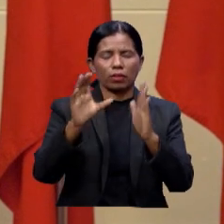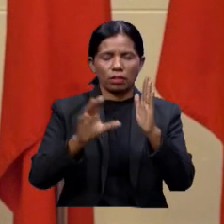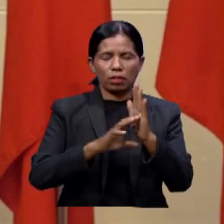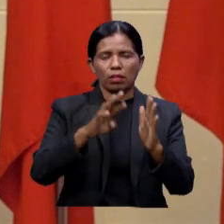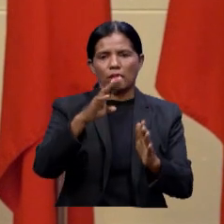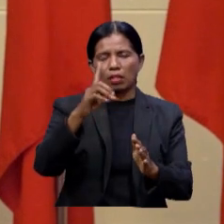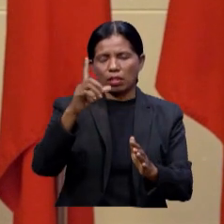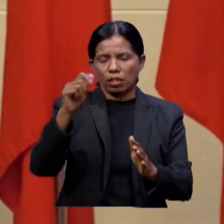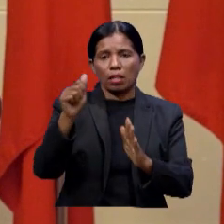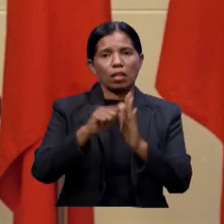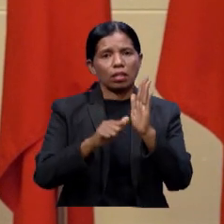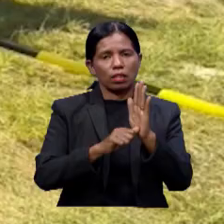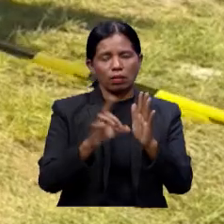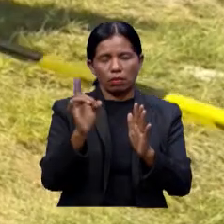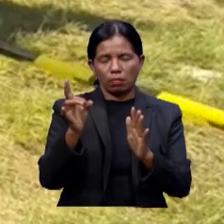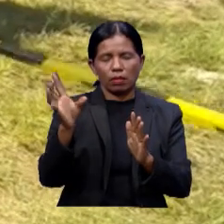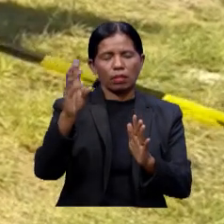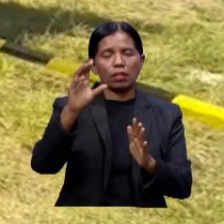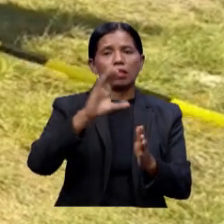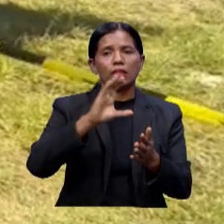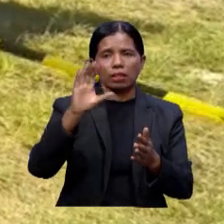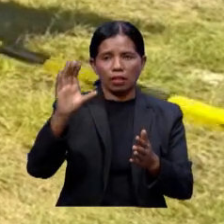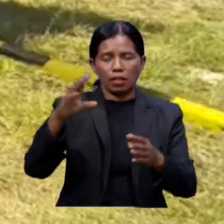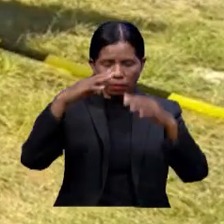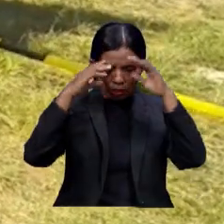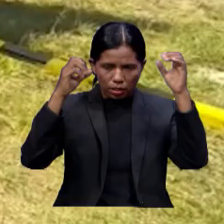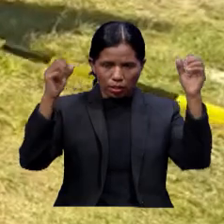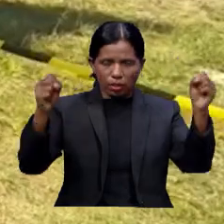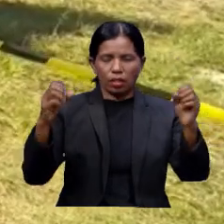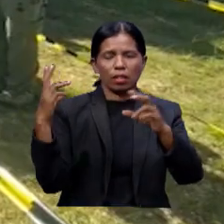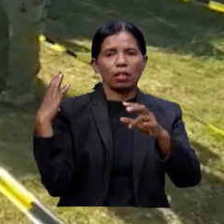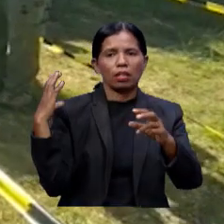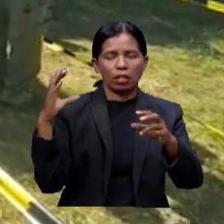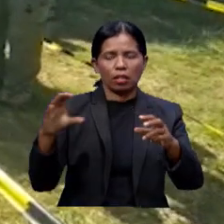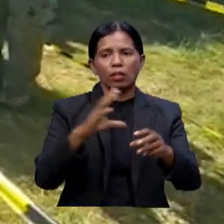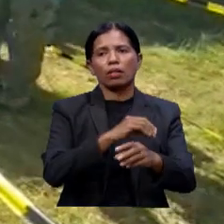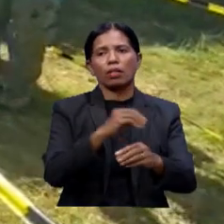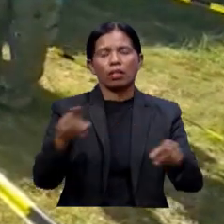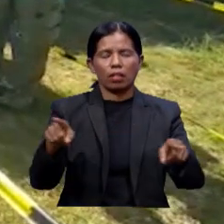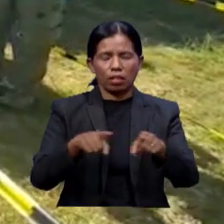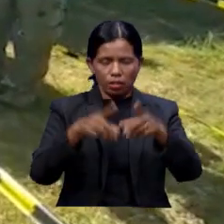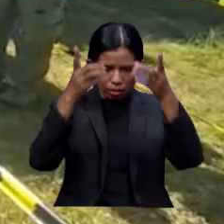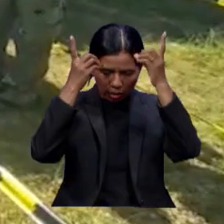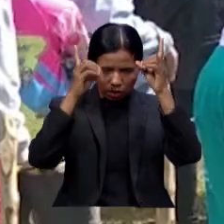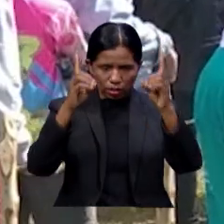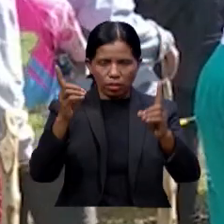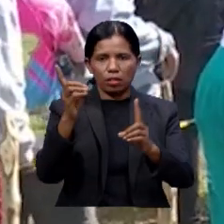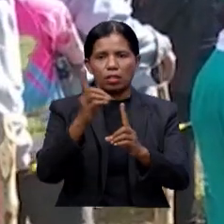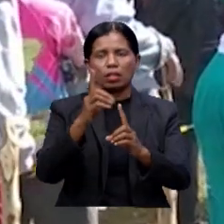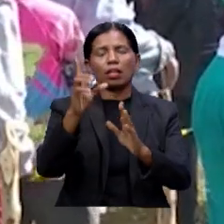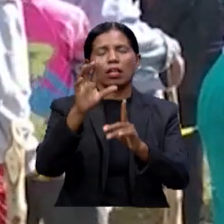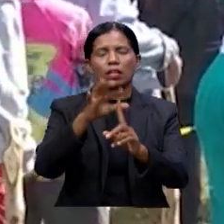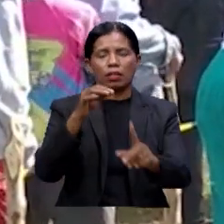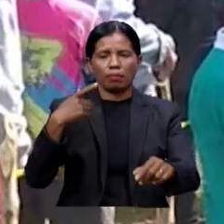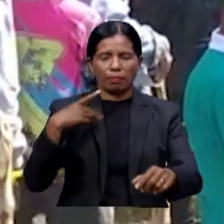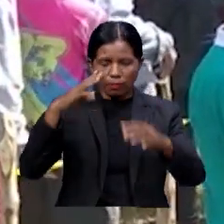Timor Leste artigo walu resinen alinya C deskreve presiden Republika ni kenar kono ba organ seluk mak marka tuirlei lorong elisang ba presiden